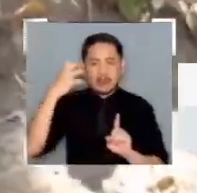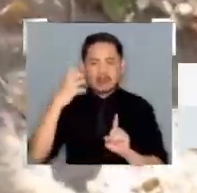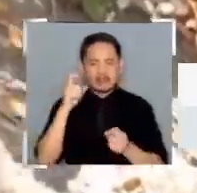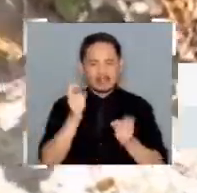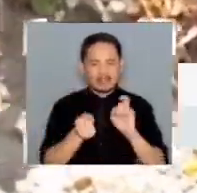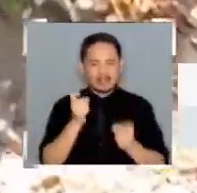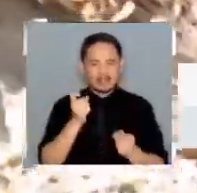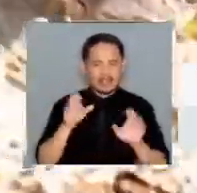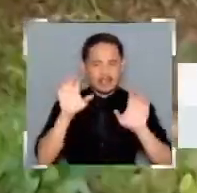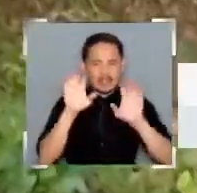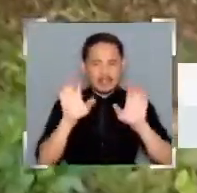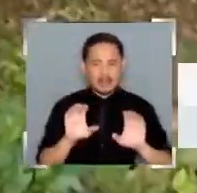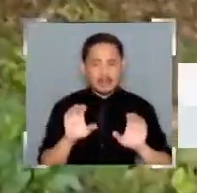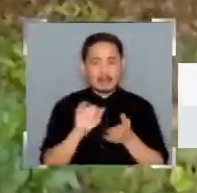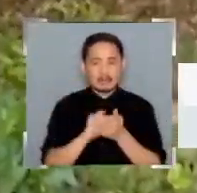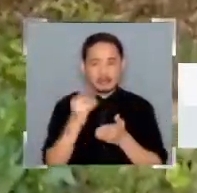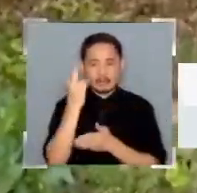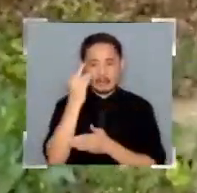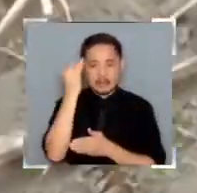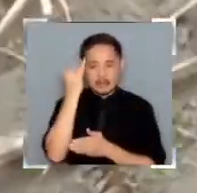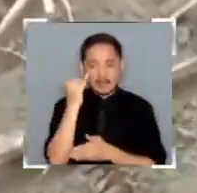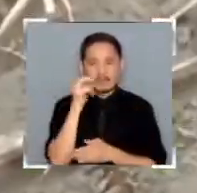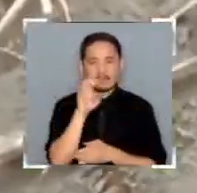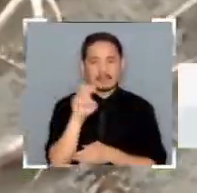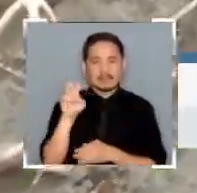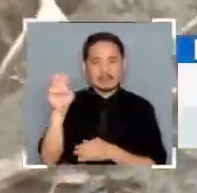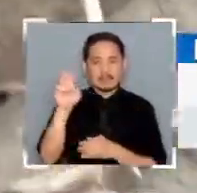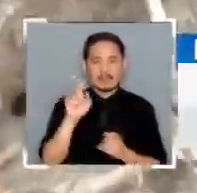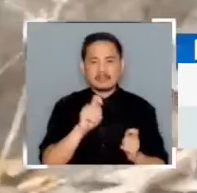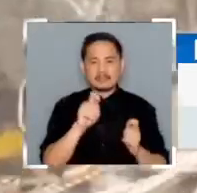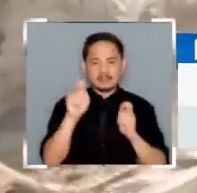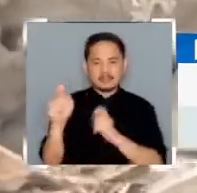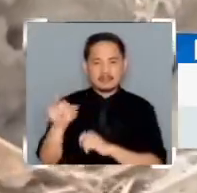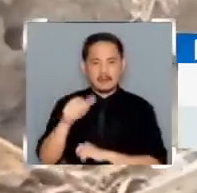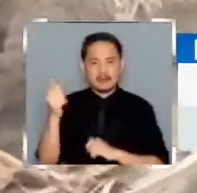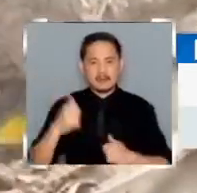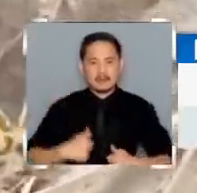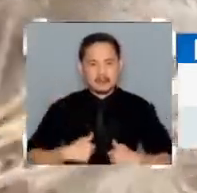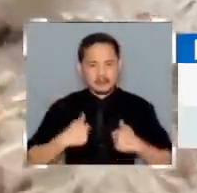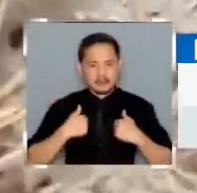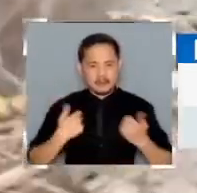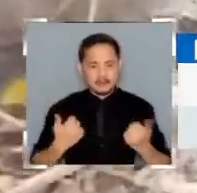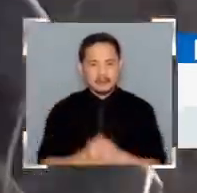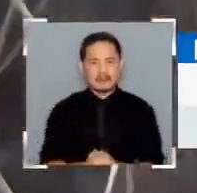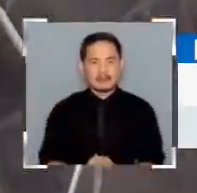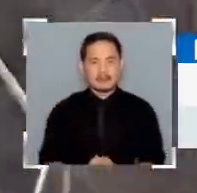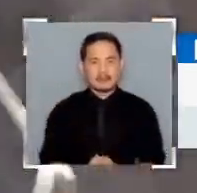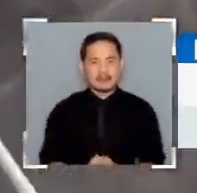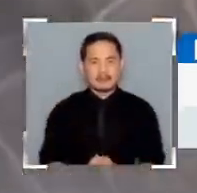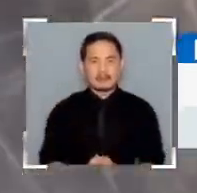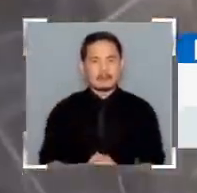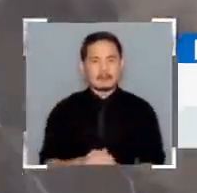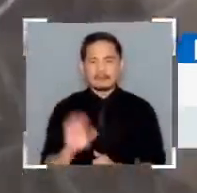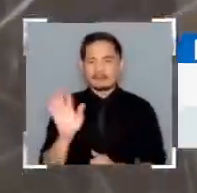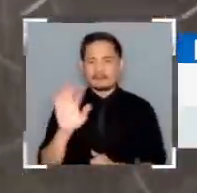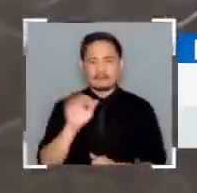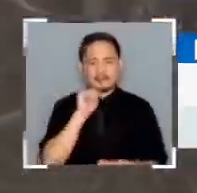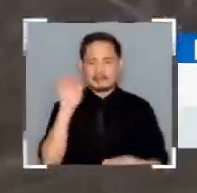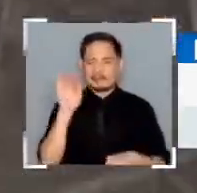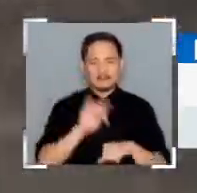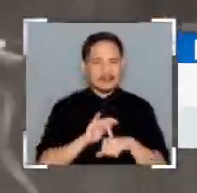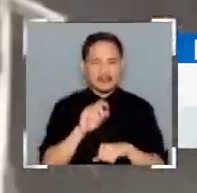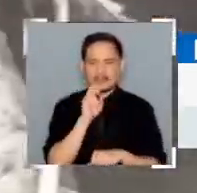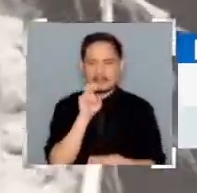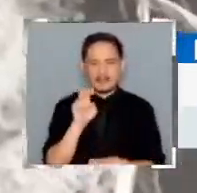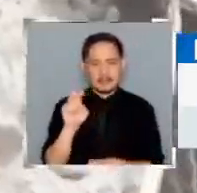kaya't lumalabas o lumilipat ang mga ito ng tirahan. Nagpapaalala din sila na huwag hawakan ang mga ahas at humingi ng